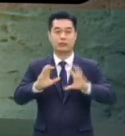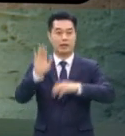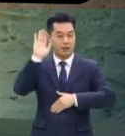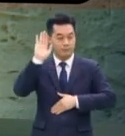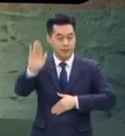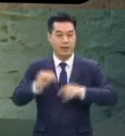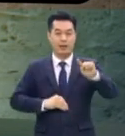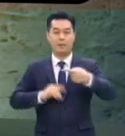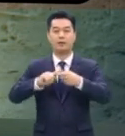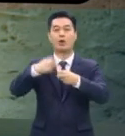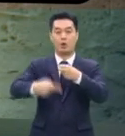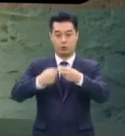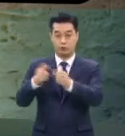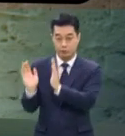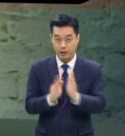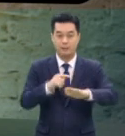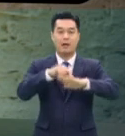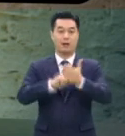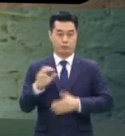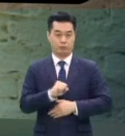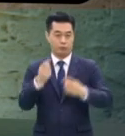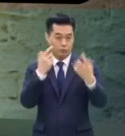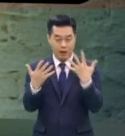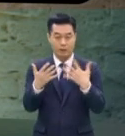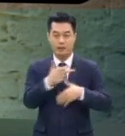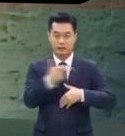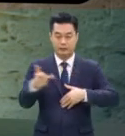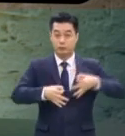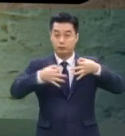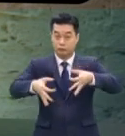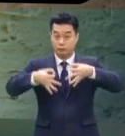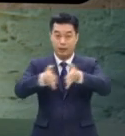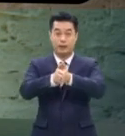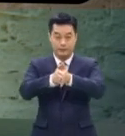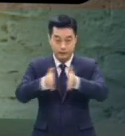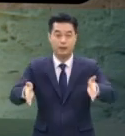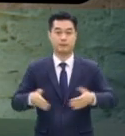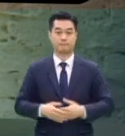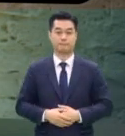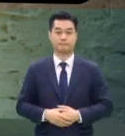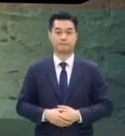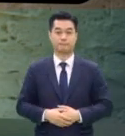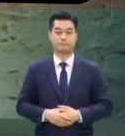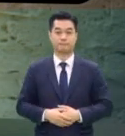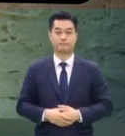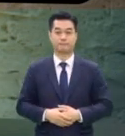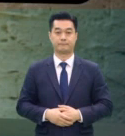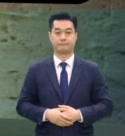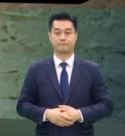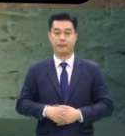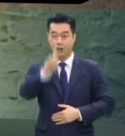백년대계를 준비하는 마음으로 과감한 대 투자를 희생하게 씁니다 정부가